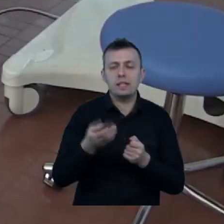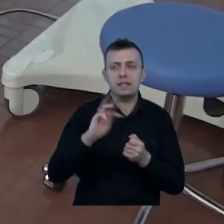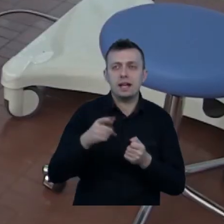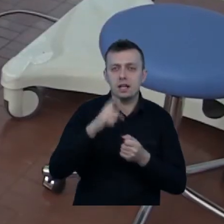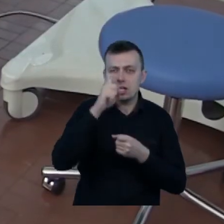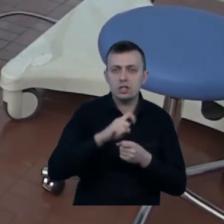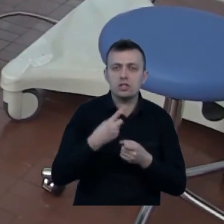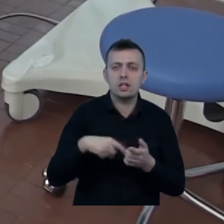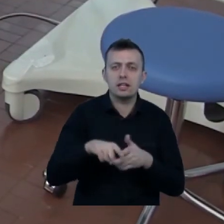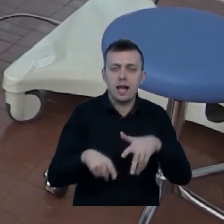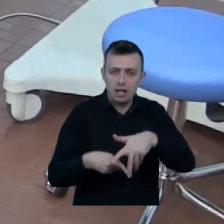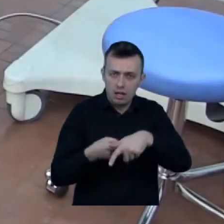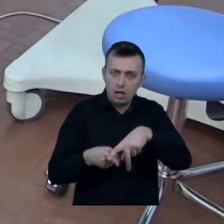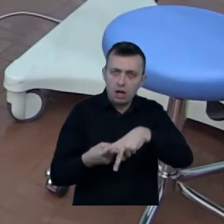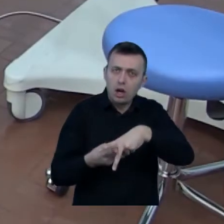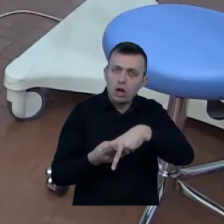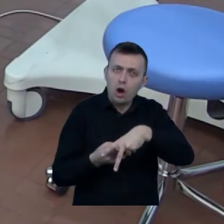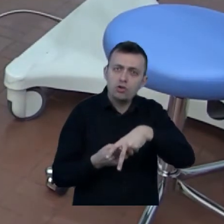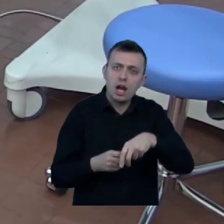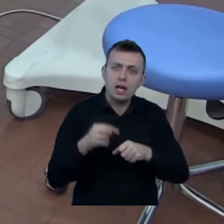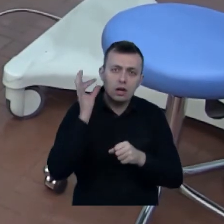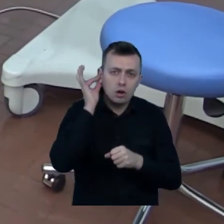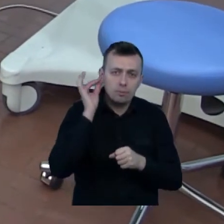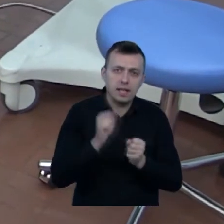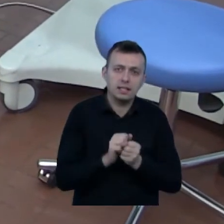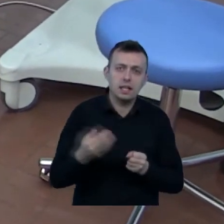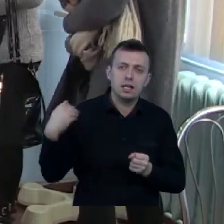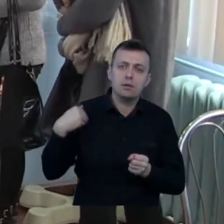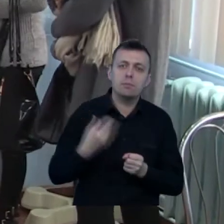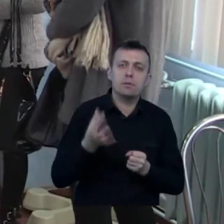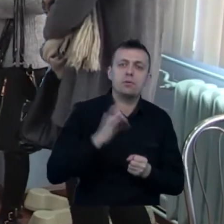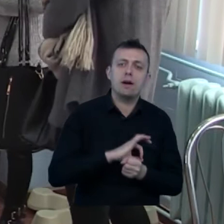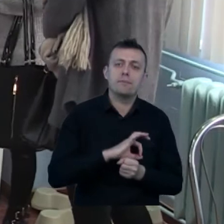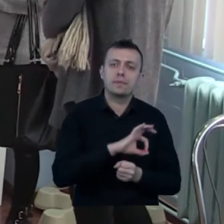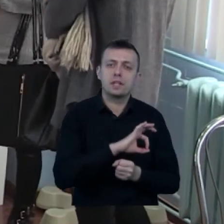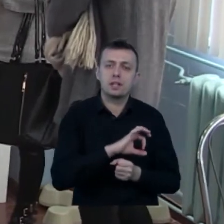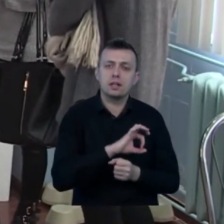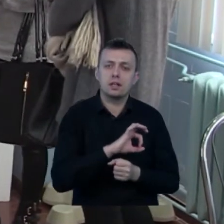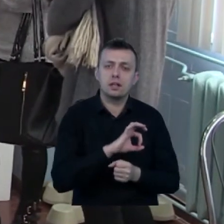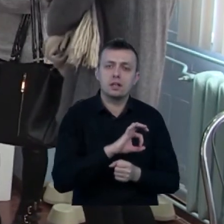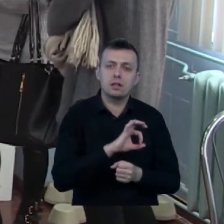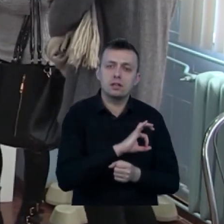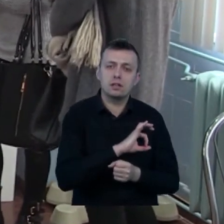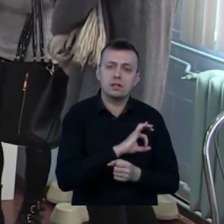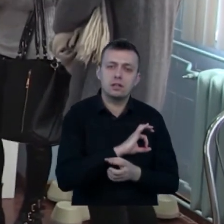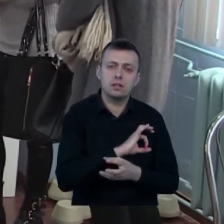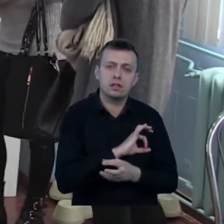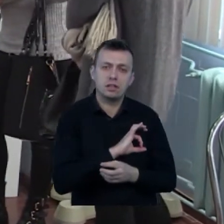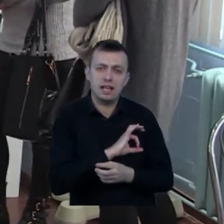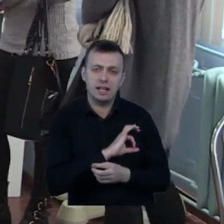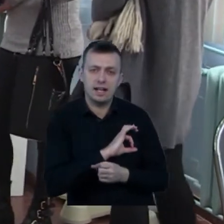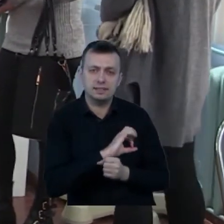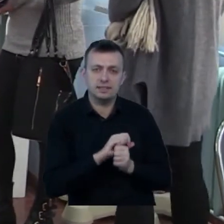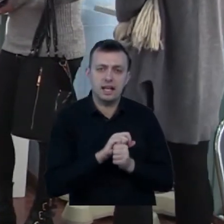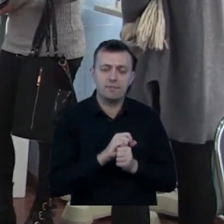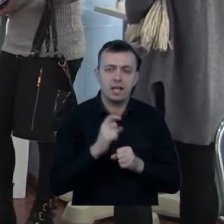krocze. Urządzenia zostały w całości sfinansowane przez Fundację SMHO. Na ich uroczystym przekazaniu pojawiła się m.in. delegacja